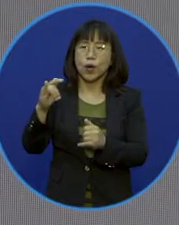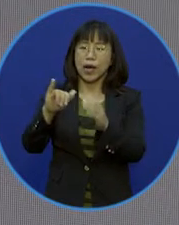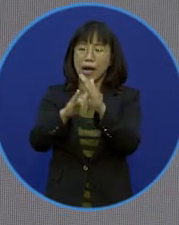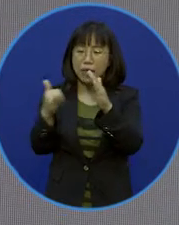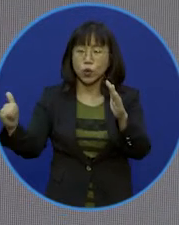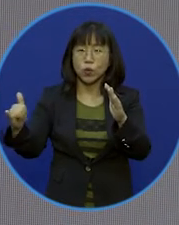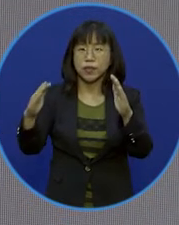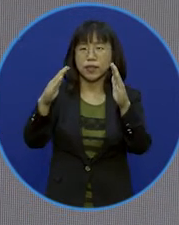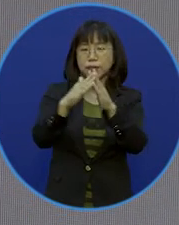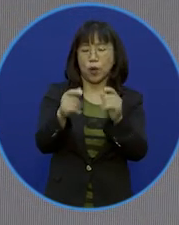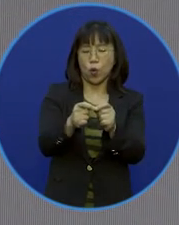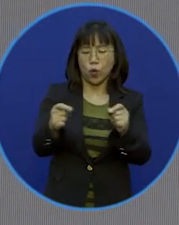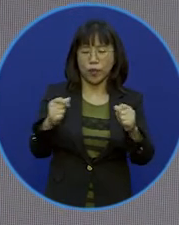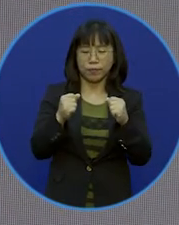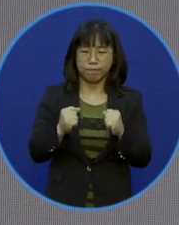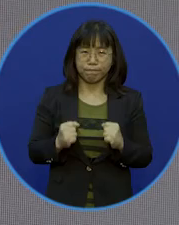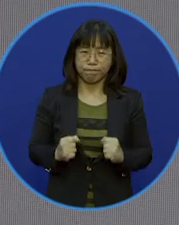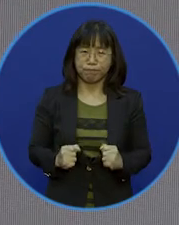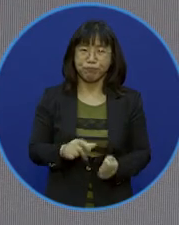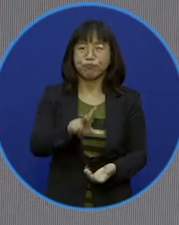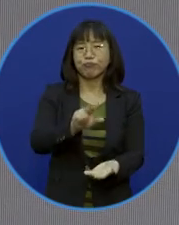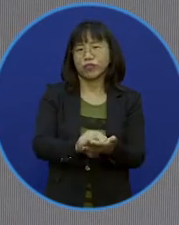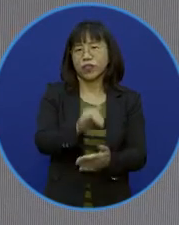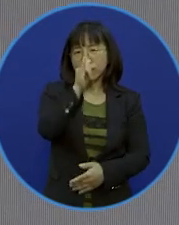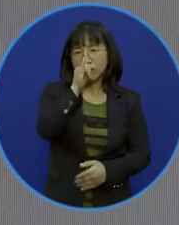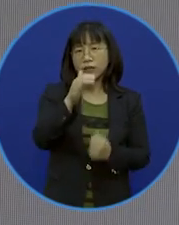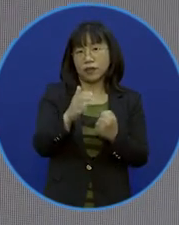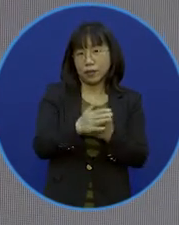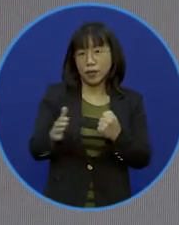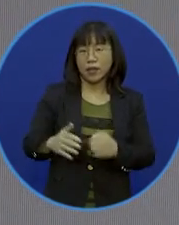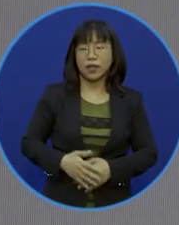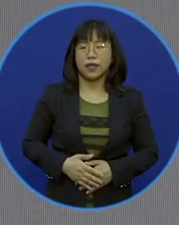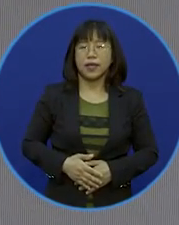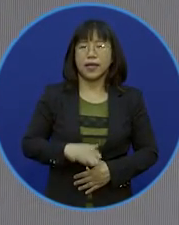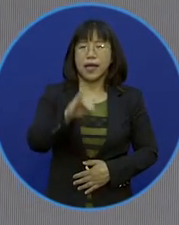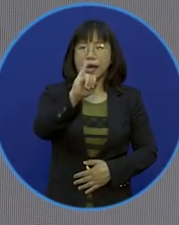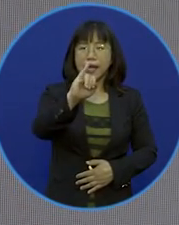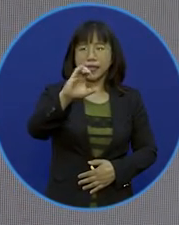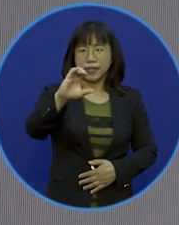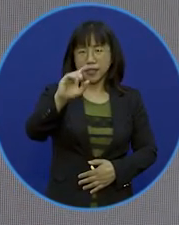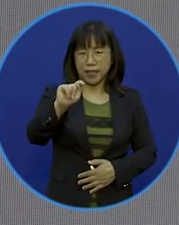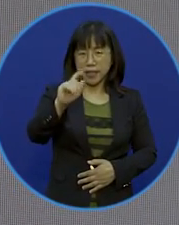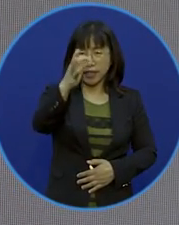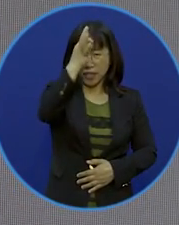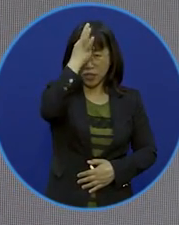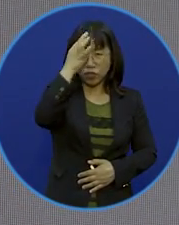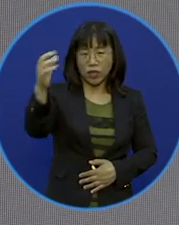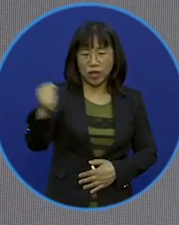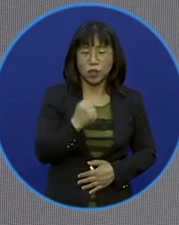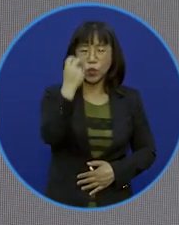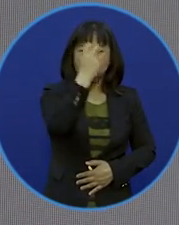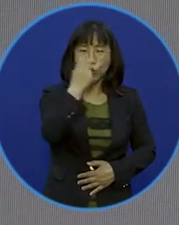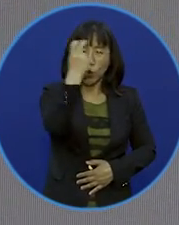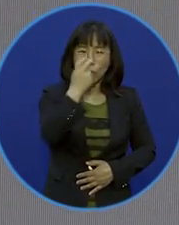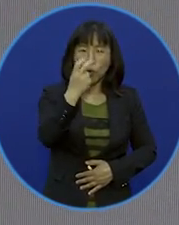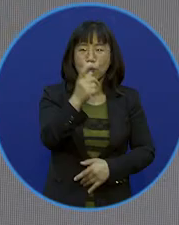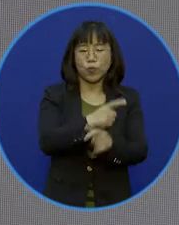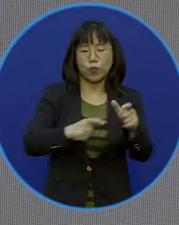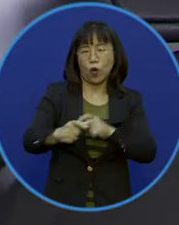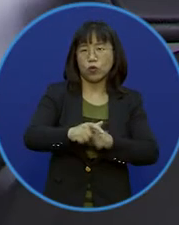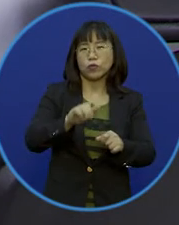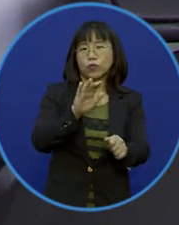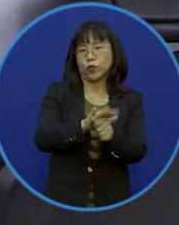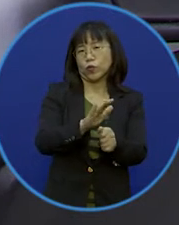시간이 길어지면서 나타나는 문제점들을 해결하기 위해 ICT 기술을 활용하며 적극적으로 돌봄을